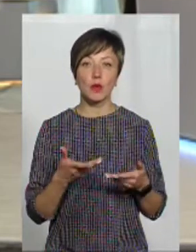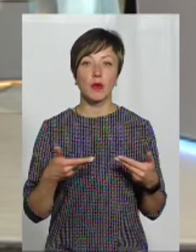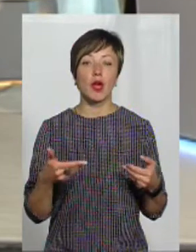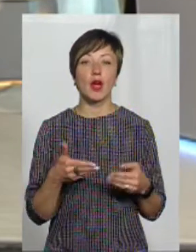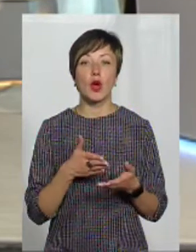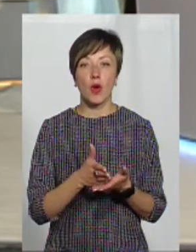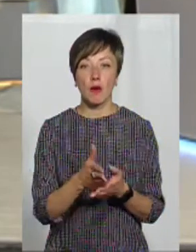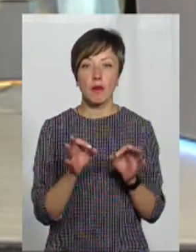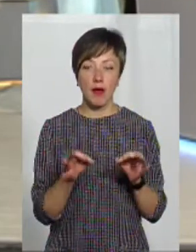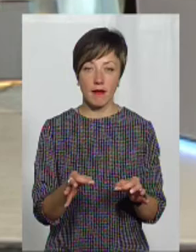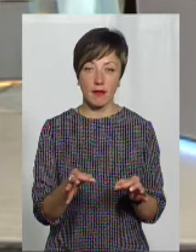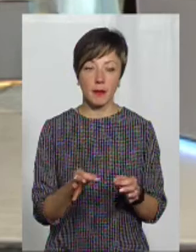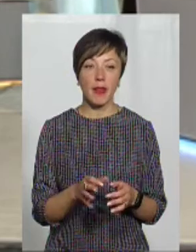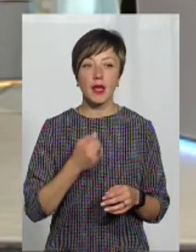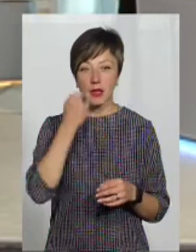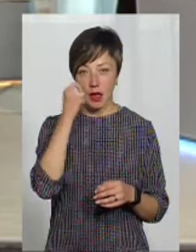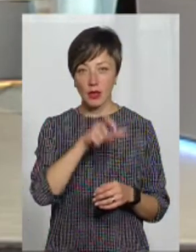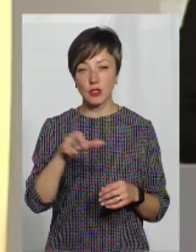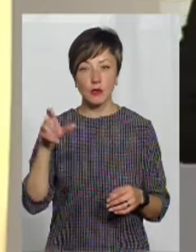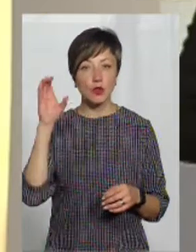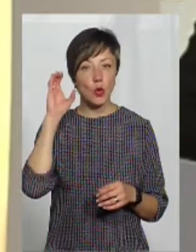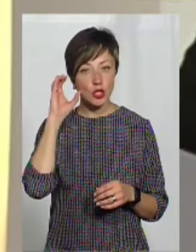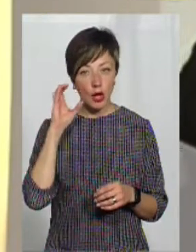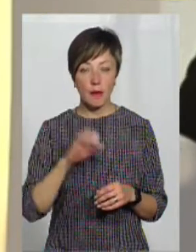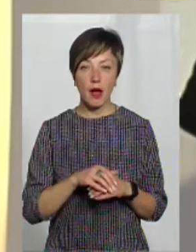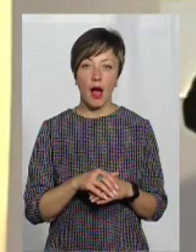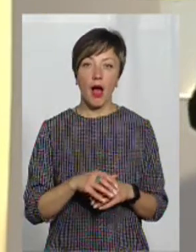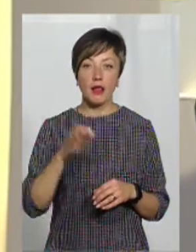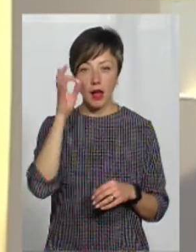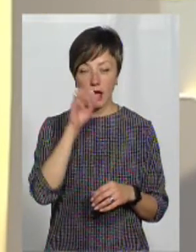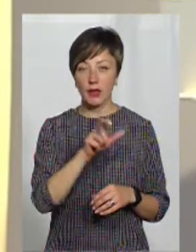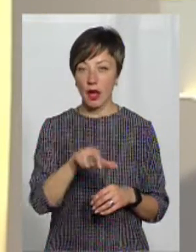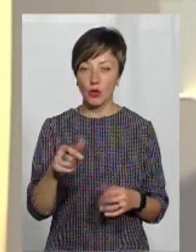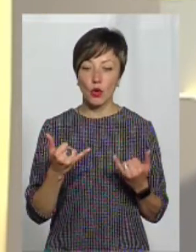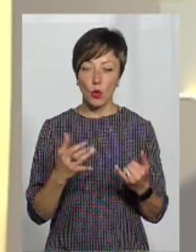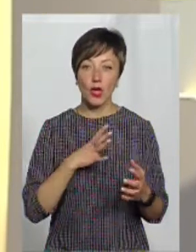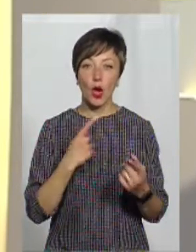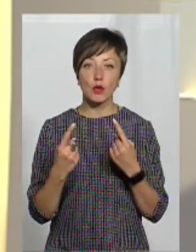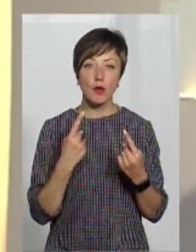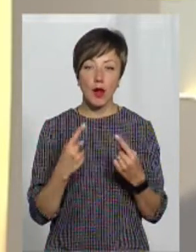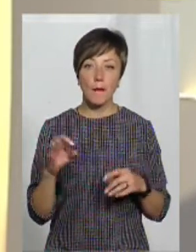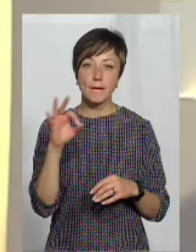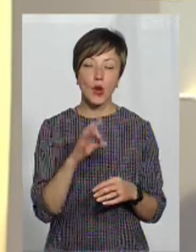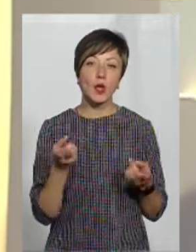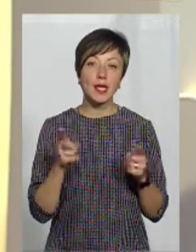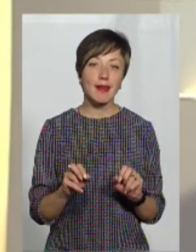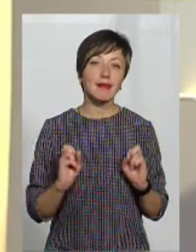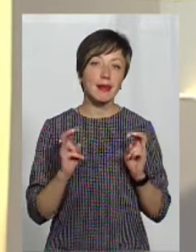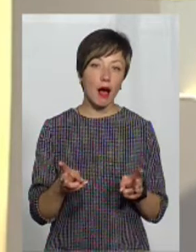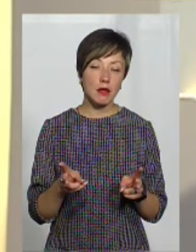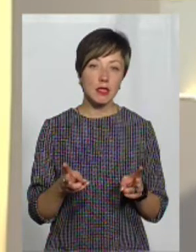рухаємось в правильному напрямку. Дякую. Дякую нашим глядачам та слухачам. Нагадаю, що сьогодні ми розмовляли про те,